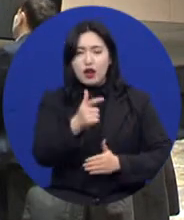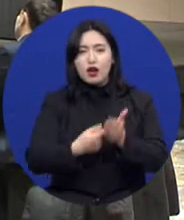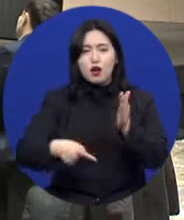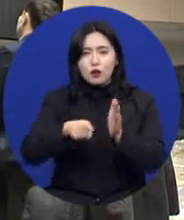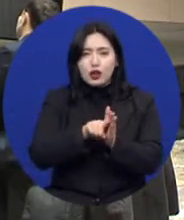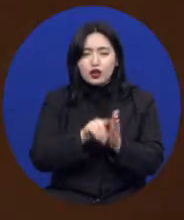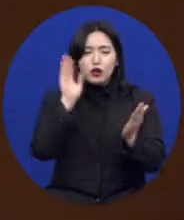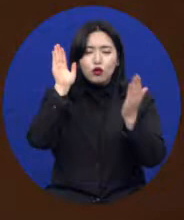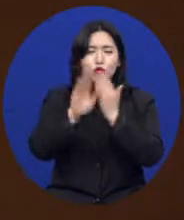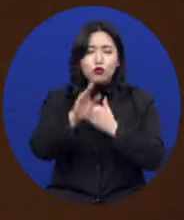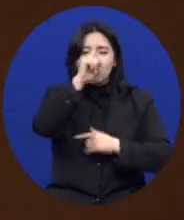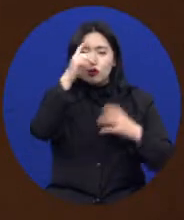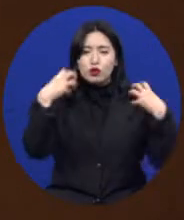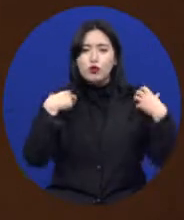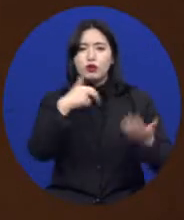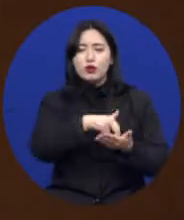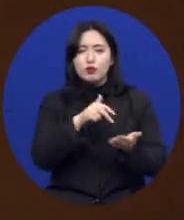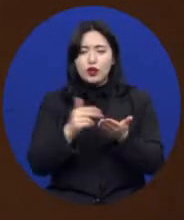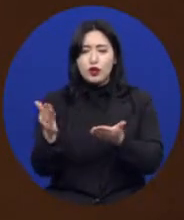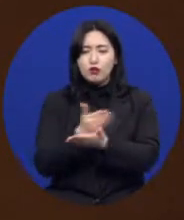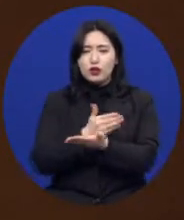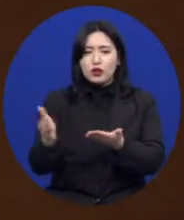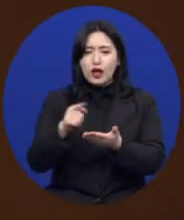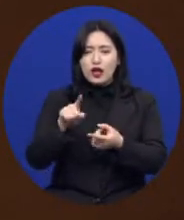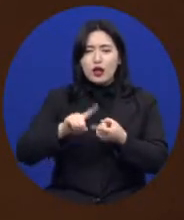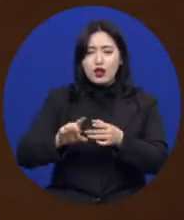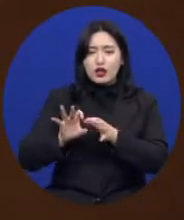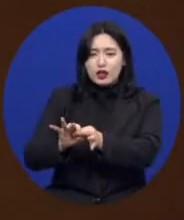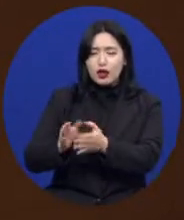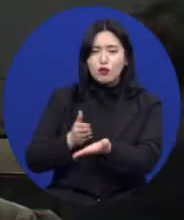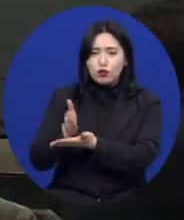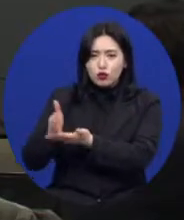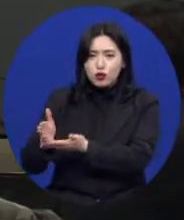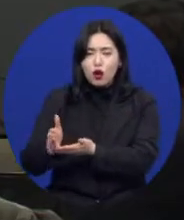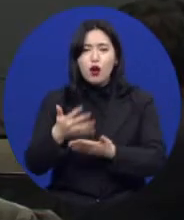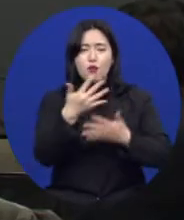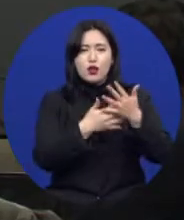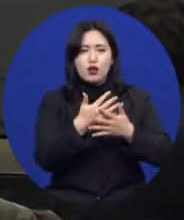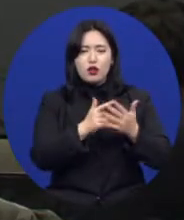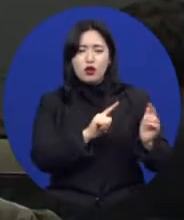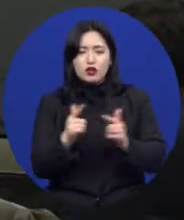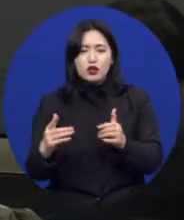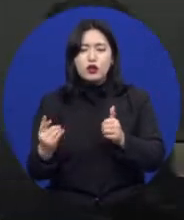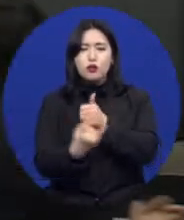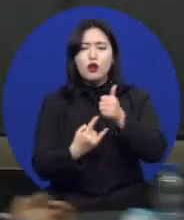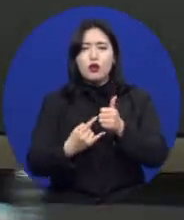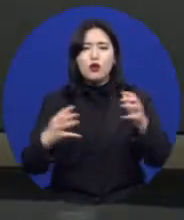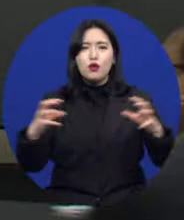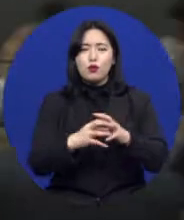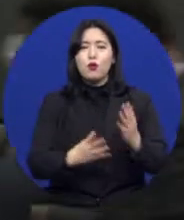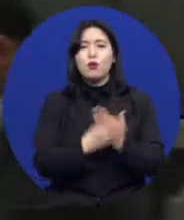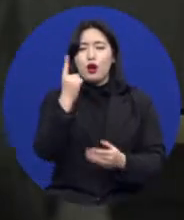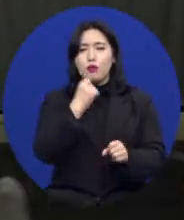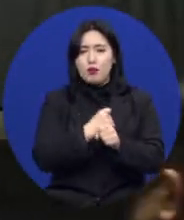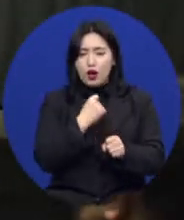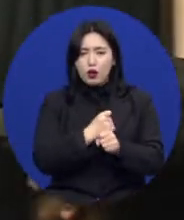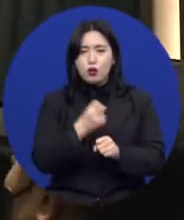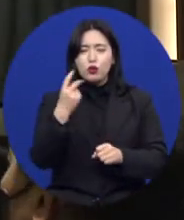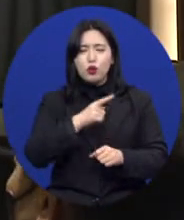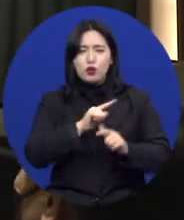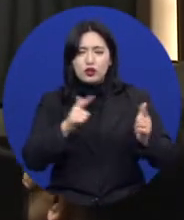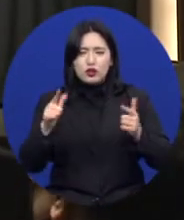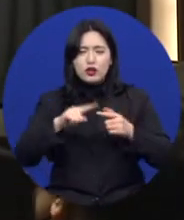위해 차기 정부에서는 분산된 유관 부처를 미디어부와 공영미디어위원회로 통합하고 청와대에 문화미디어 수석을